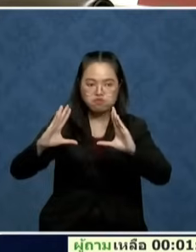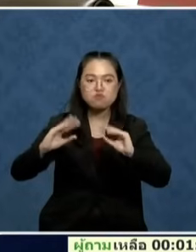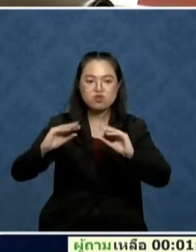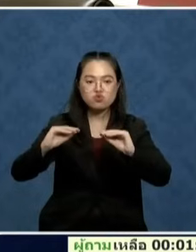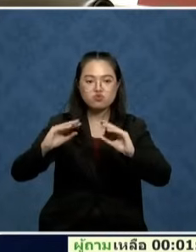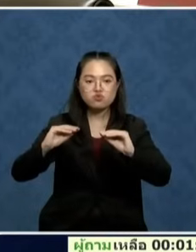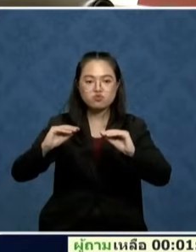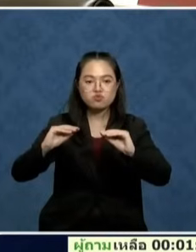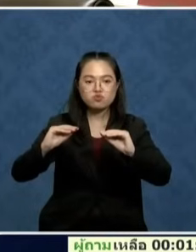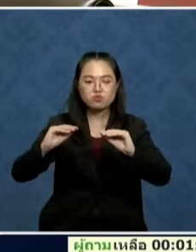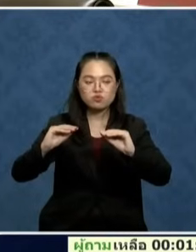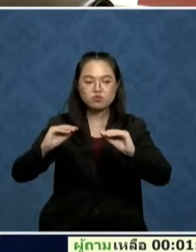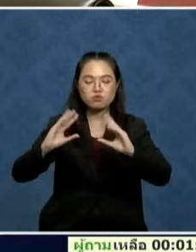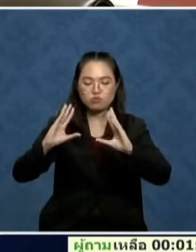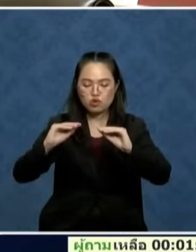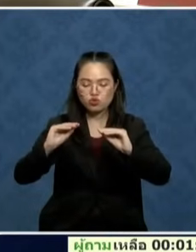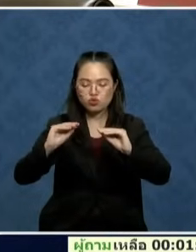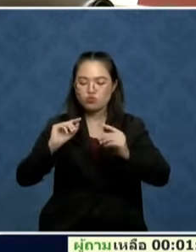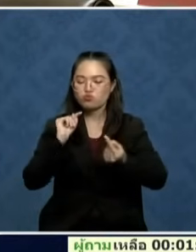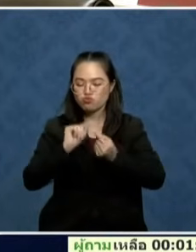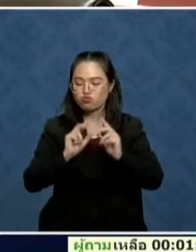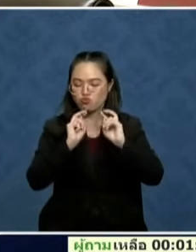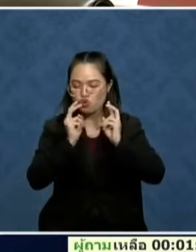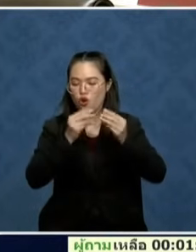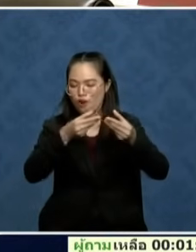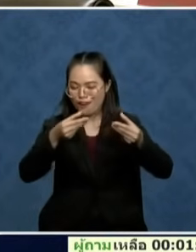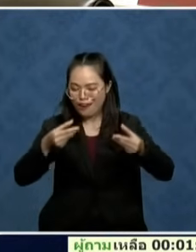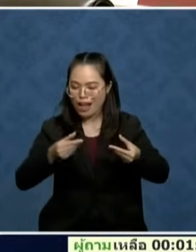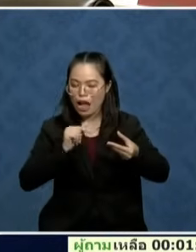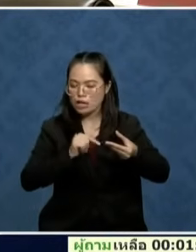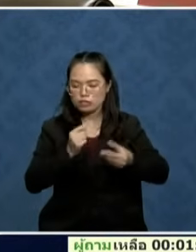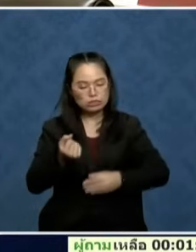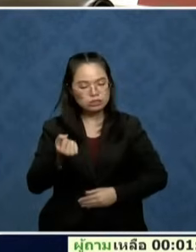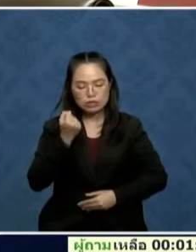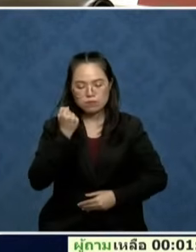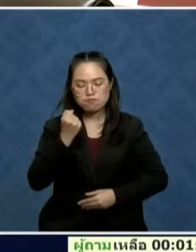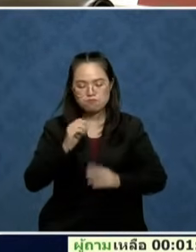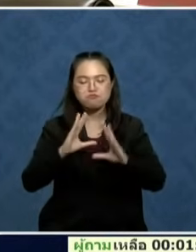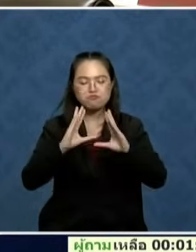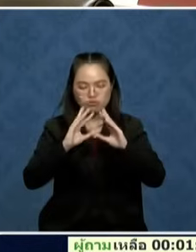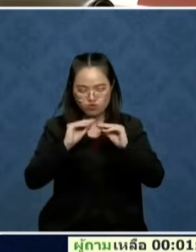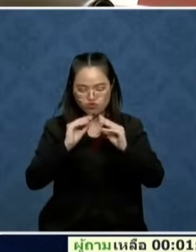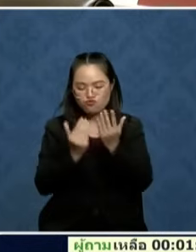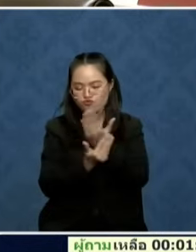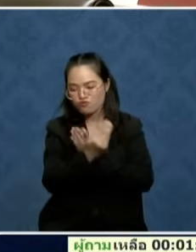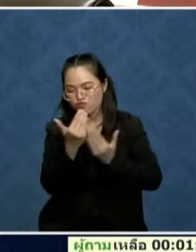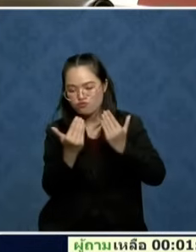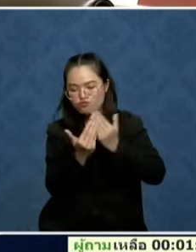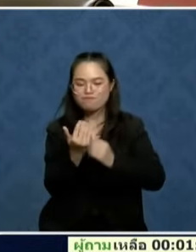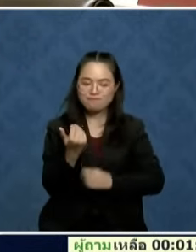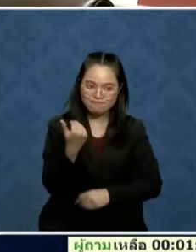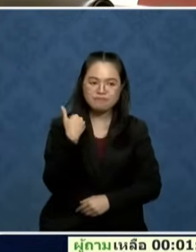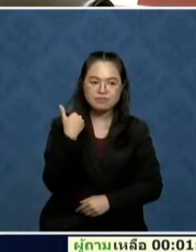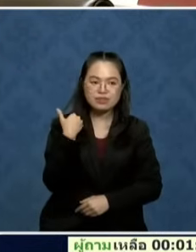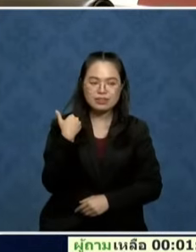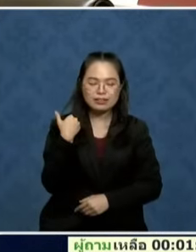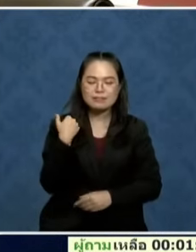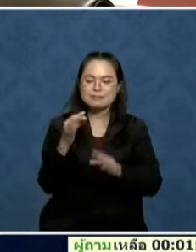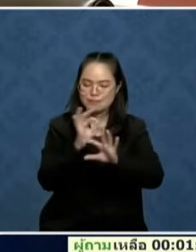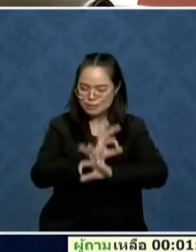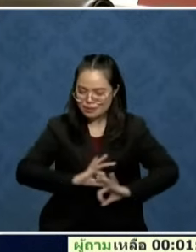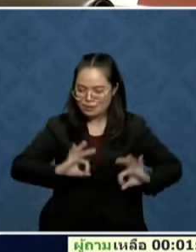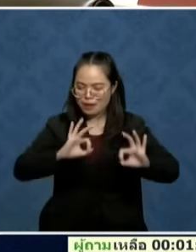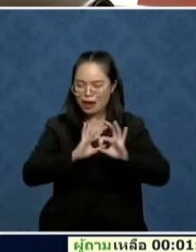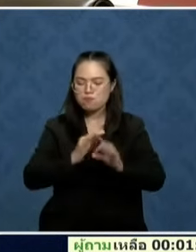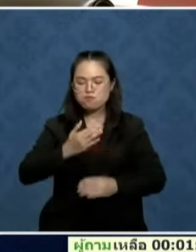เพื่อติดตามเรื่องนี้อย่างเข้มข้นต่อไปก็ขอยืนยันว่าเราจะพยายามทำทุกสิ่งทุ